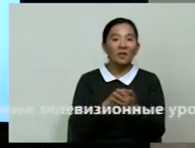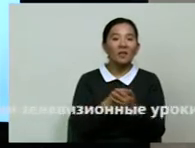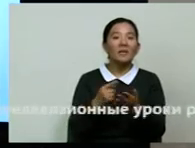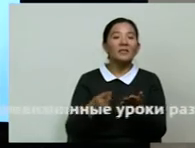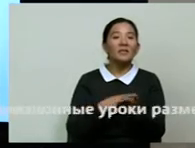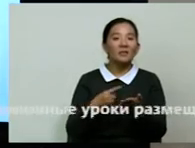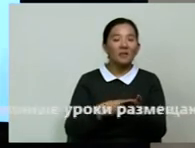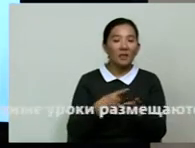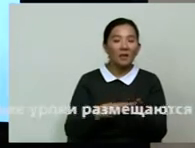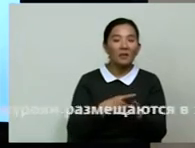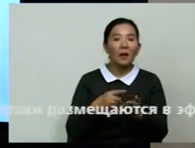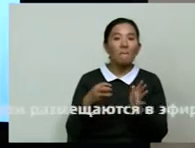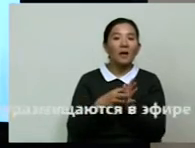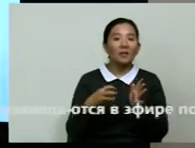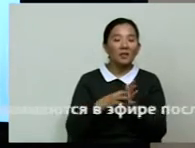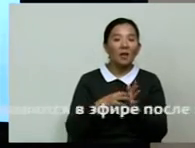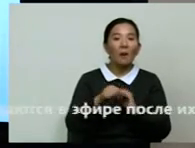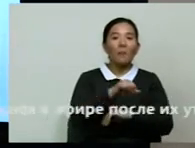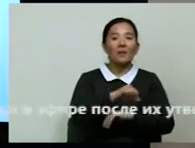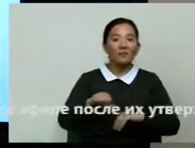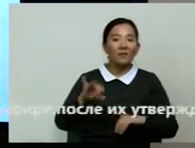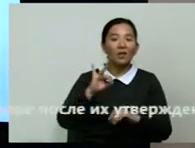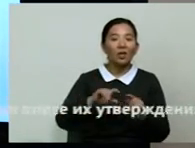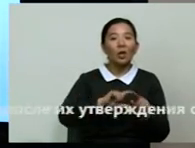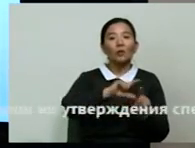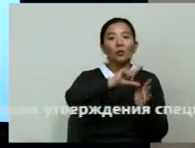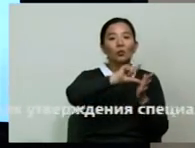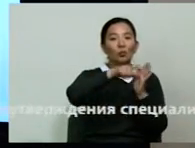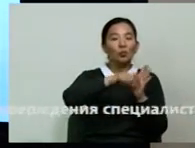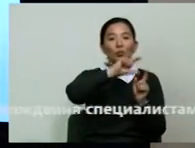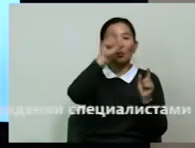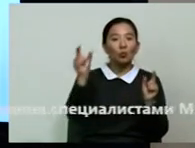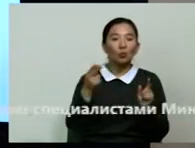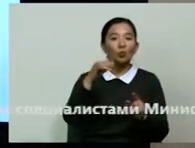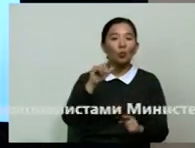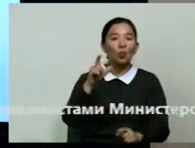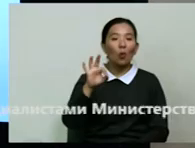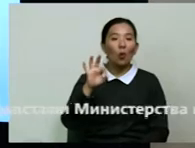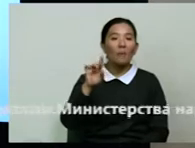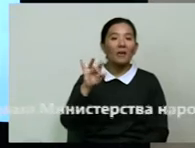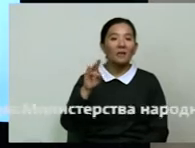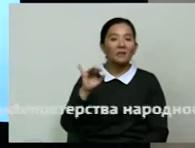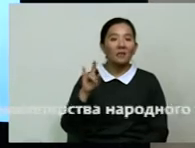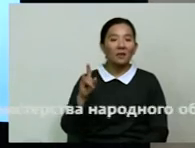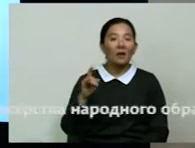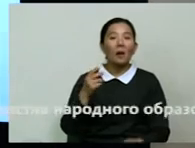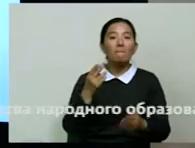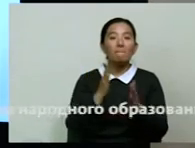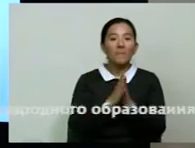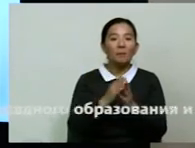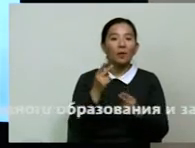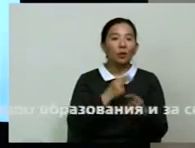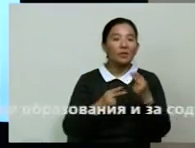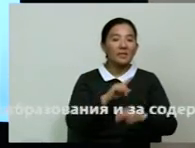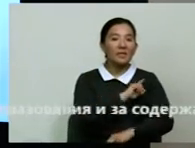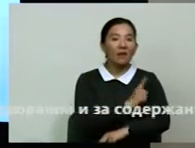свои тетради магниты, полосовой магнит и дугообразный магнит. Нарисуйте несколько линий,